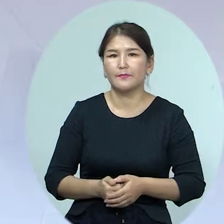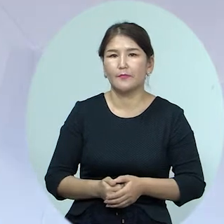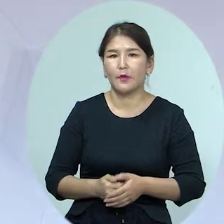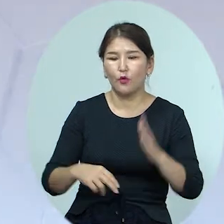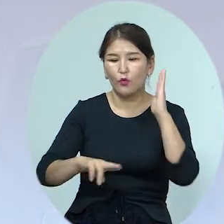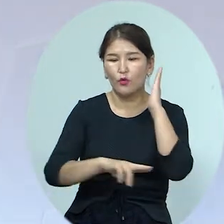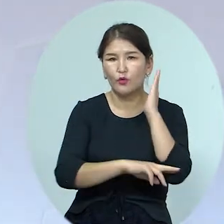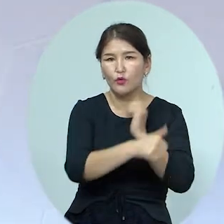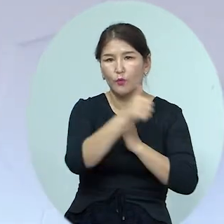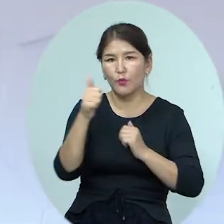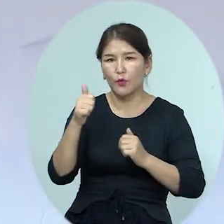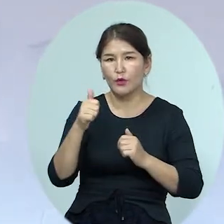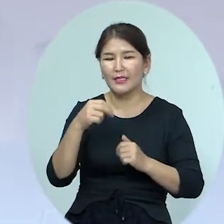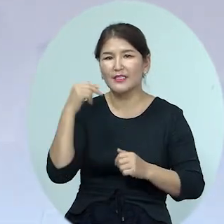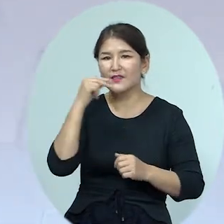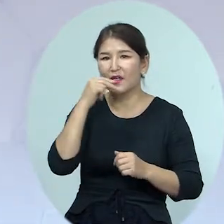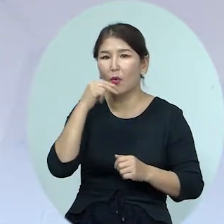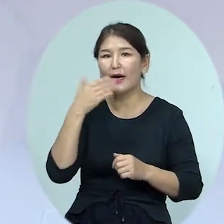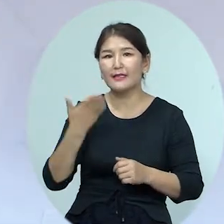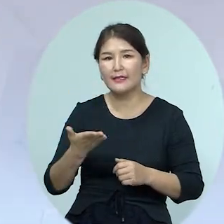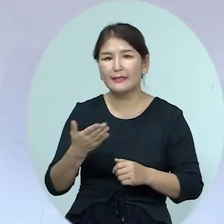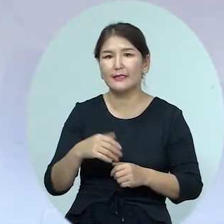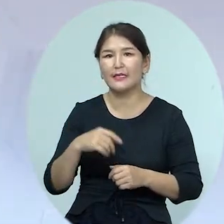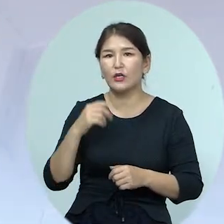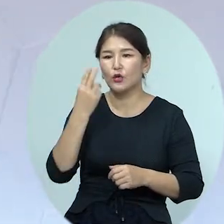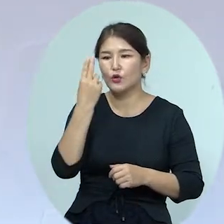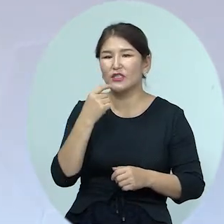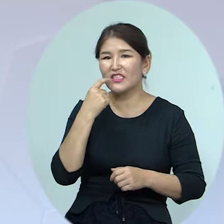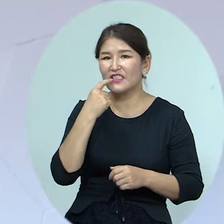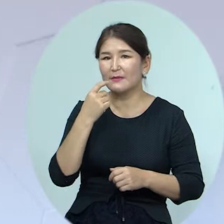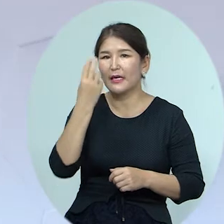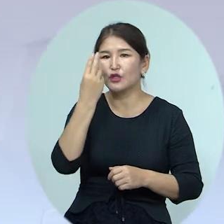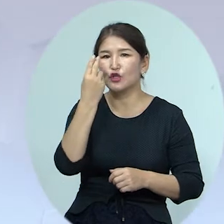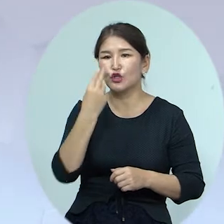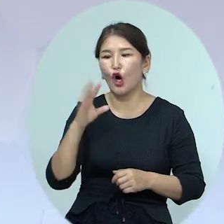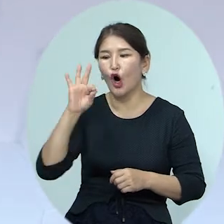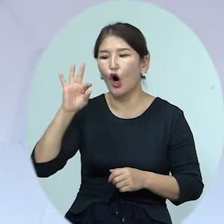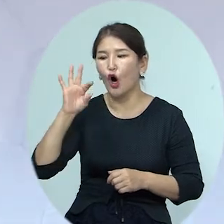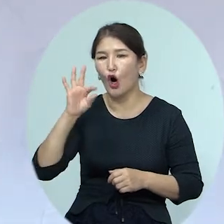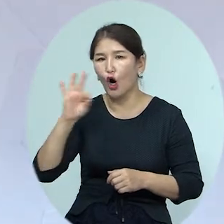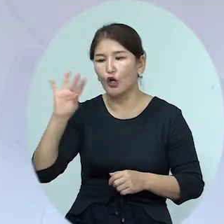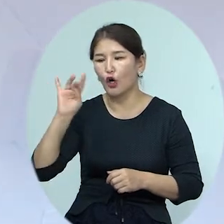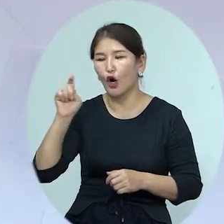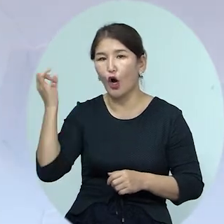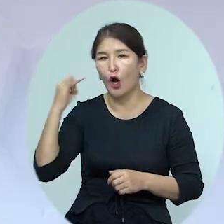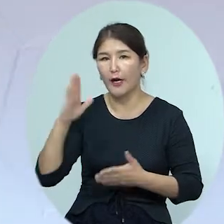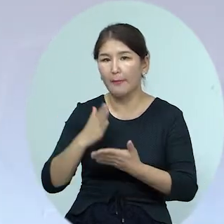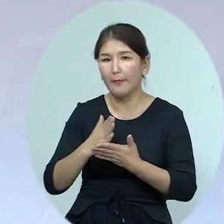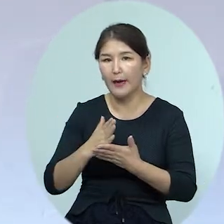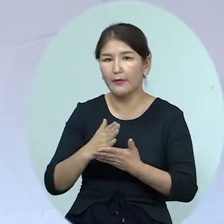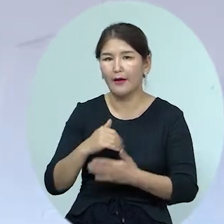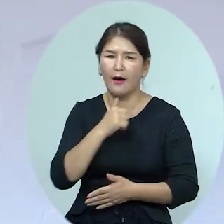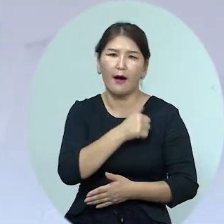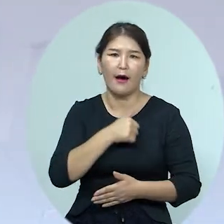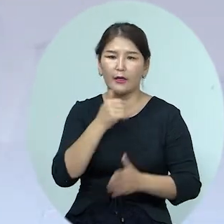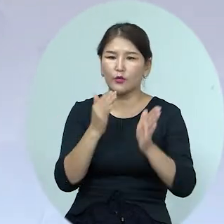чаддаг, өдөр бүр угаадаг гэсэн хэрнээ шүдэн цоорхой байгаад байвал шүдээ дутуу буюу хангалтгүй цэвэрлж байгааг ээж